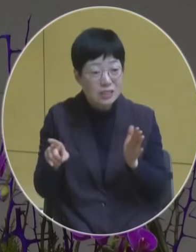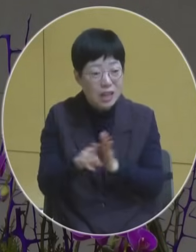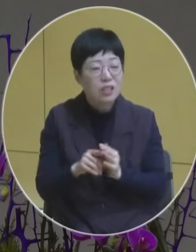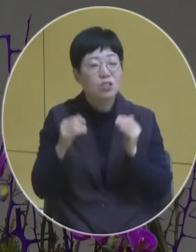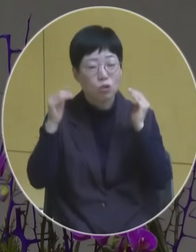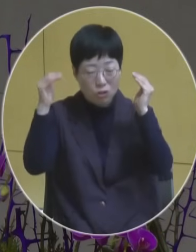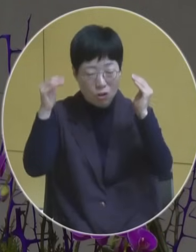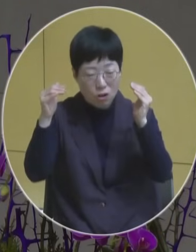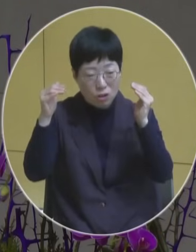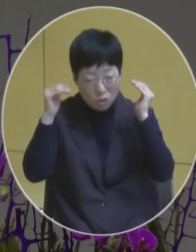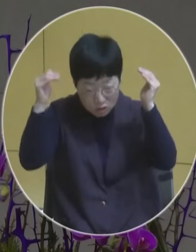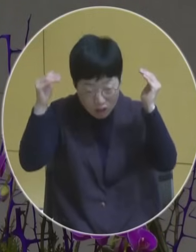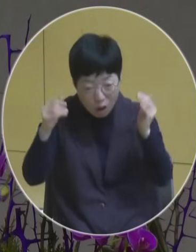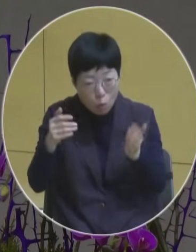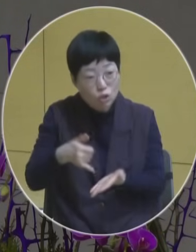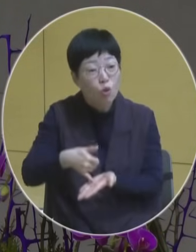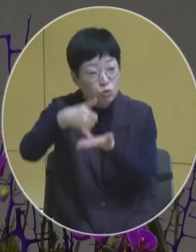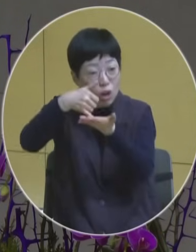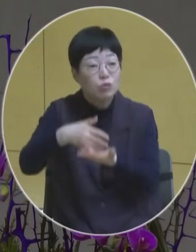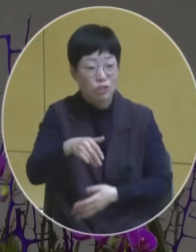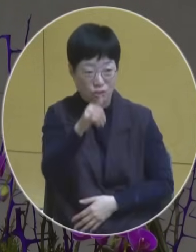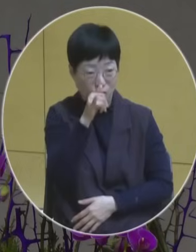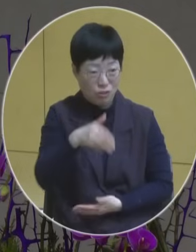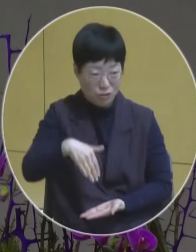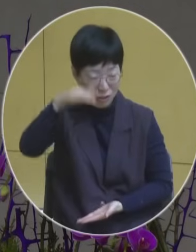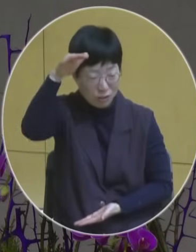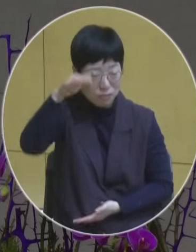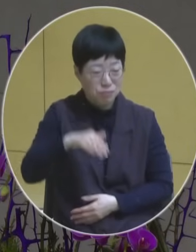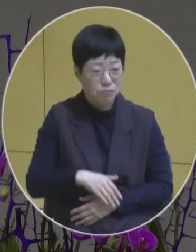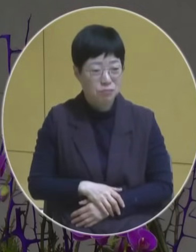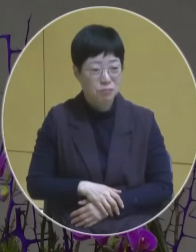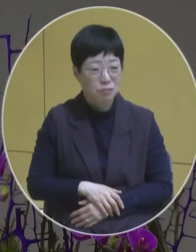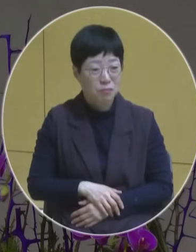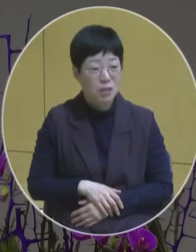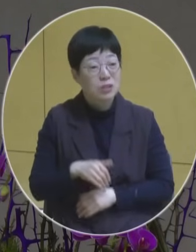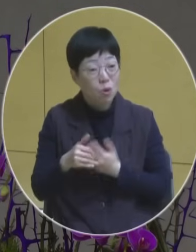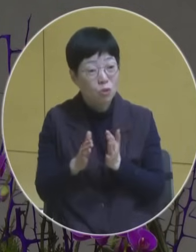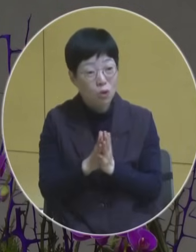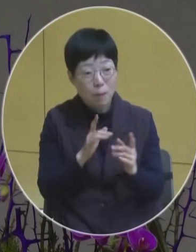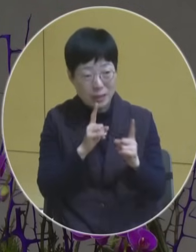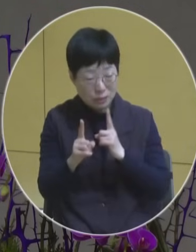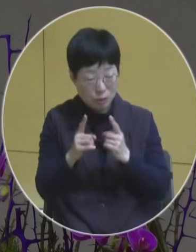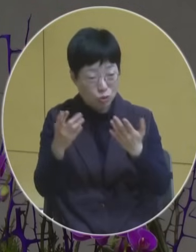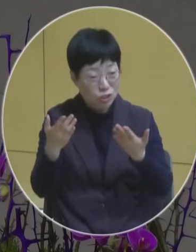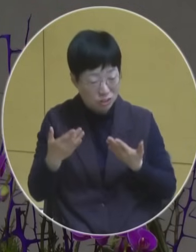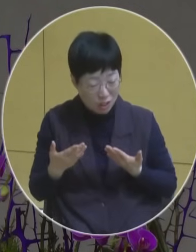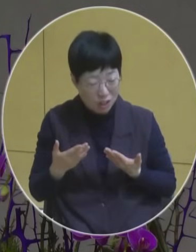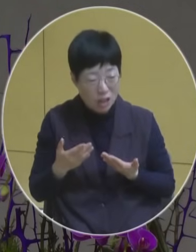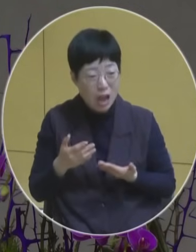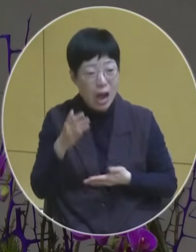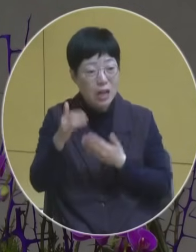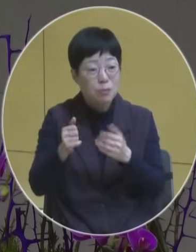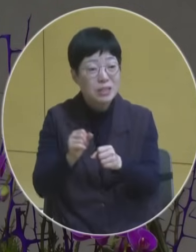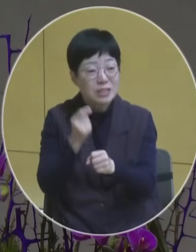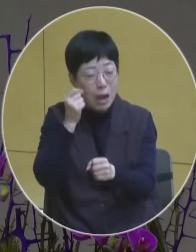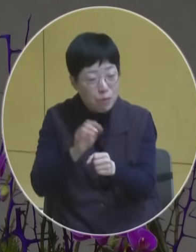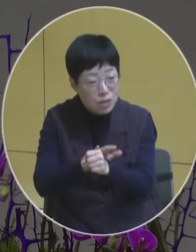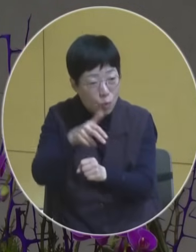성숙하고 성장하게 되는 것을 바라봅니다. 성경은 그렇게 말씀합니다. 너희 아버지의 자비로우신